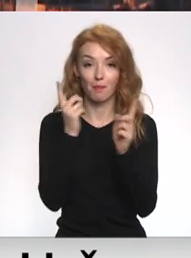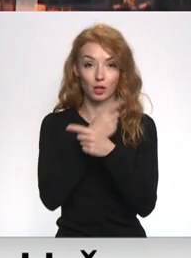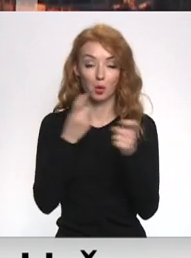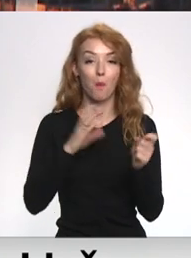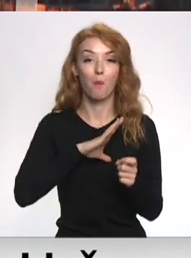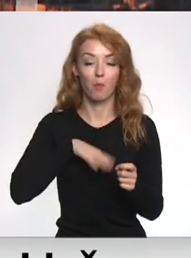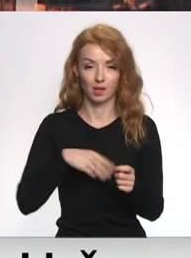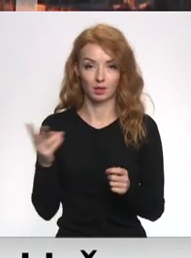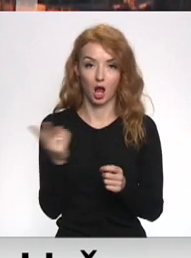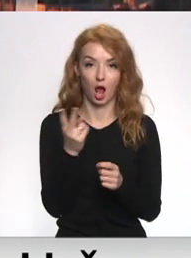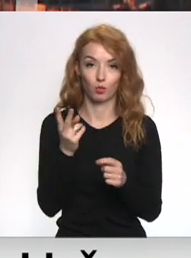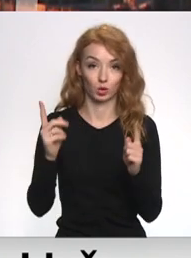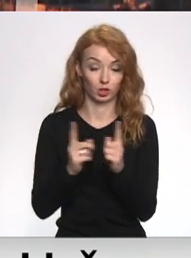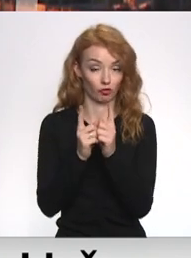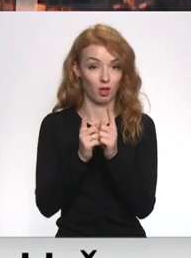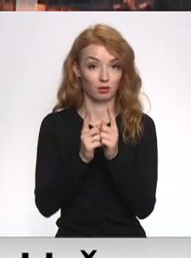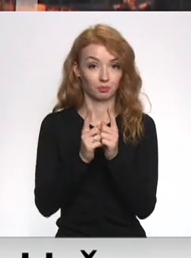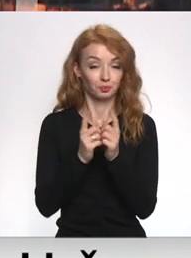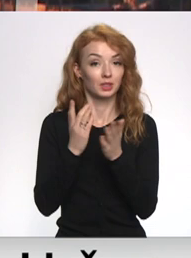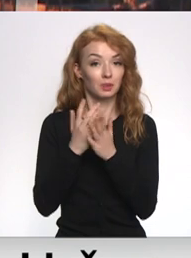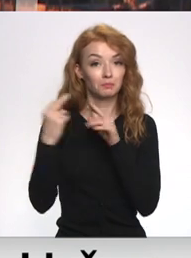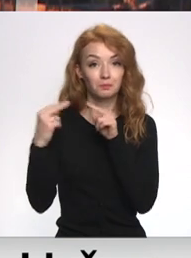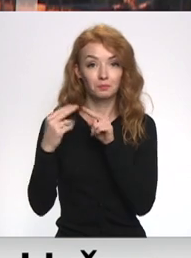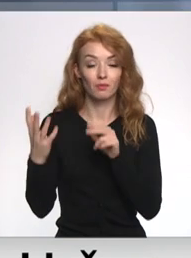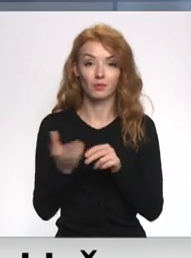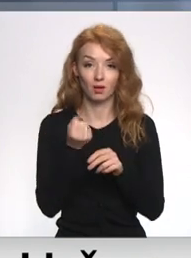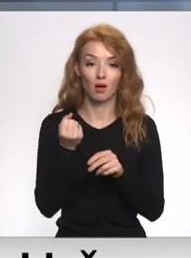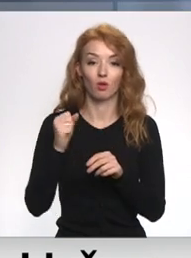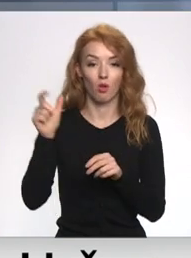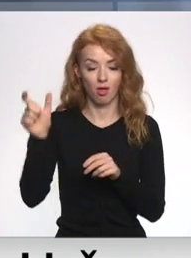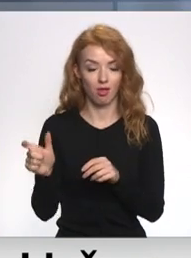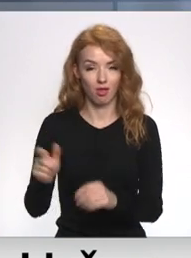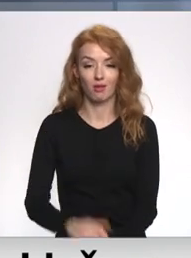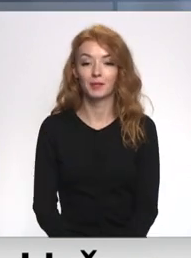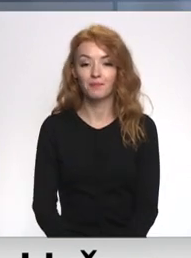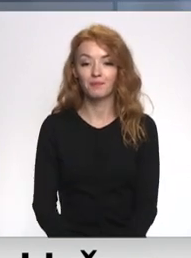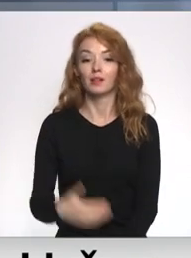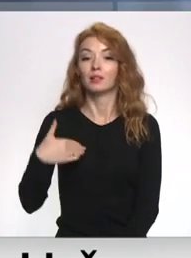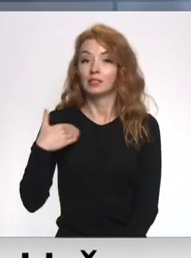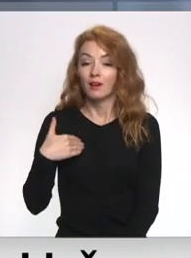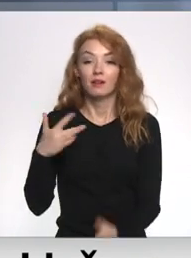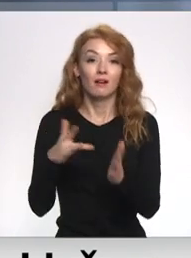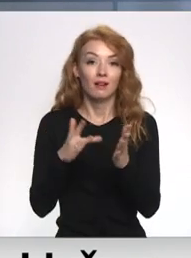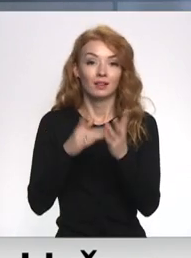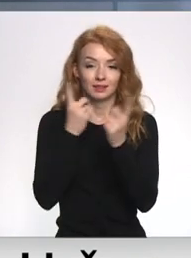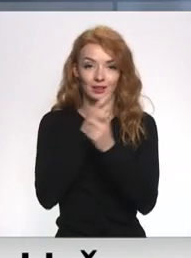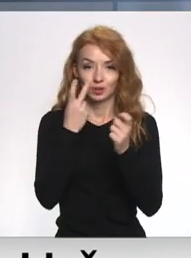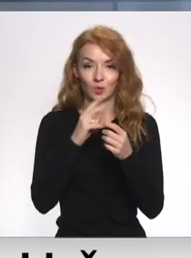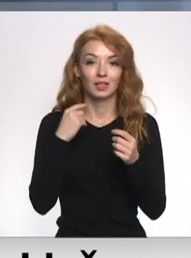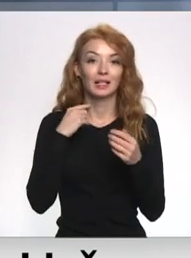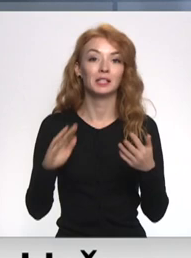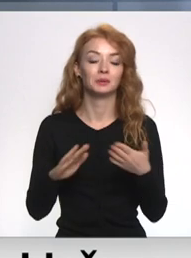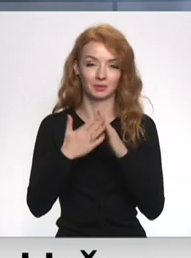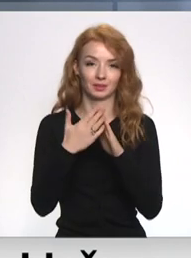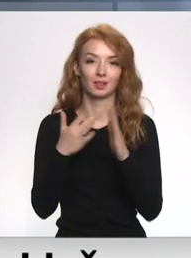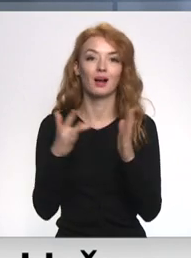pēc abu amatpersonu tikšanās, esam sazinājušies ar kolēģi Krišu Kairi. Sveiks, Kriš! Kādas tad ir ziņas no Rīgas pils? Kāda